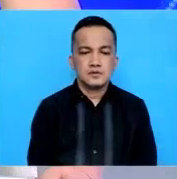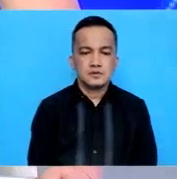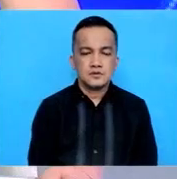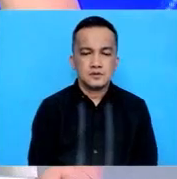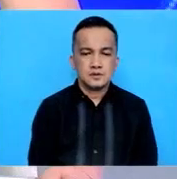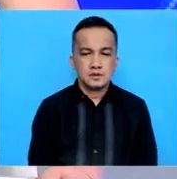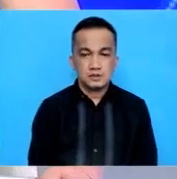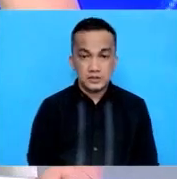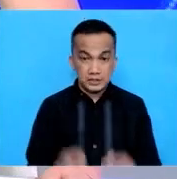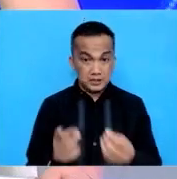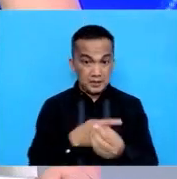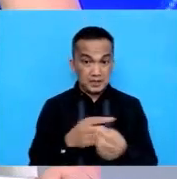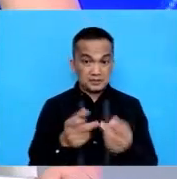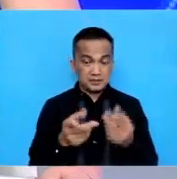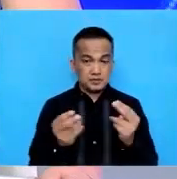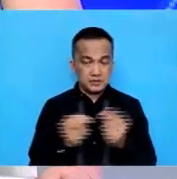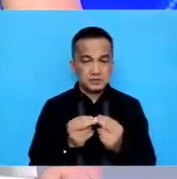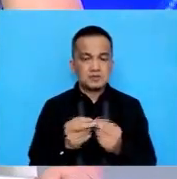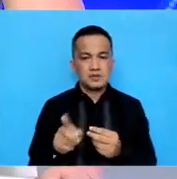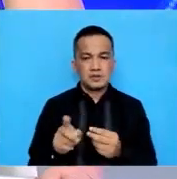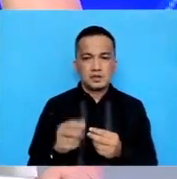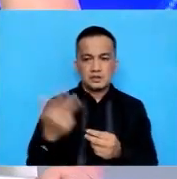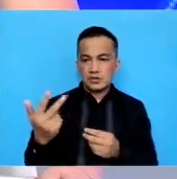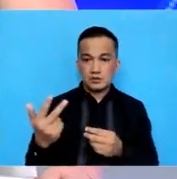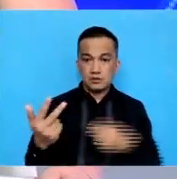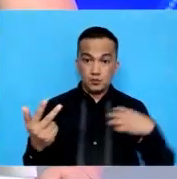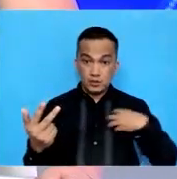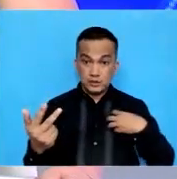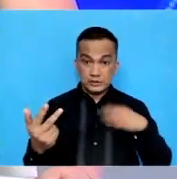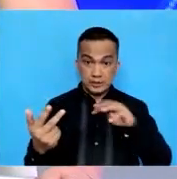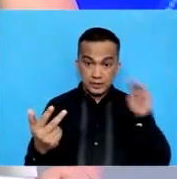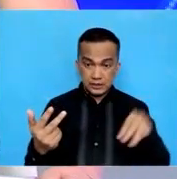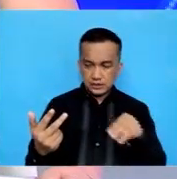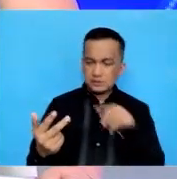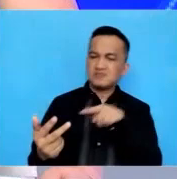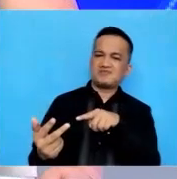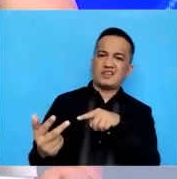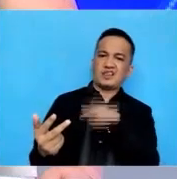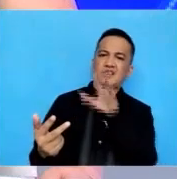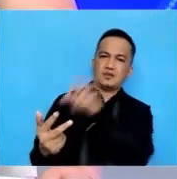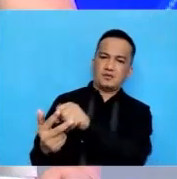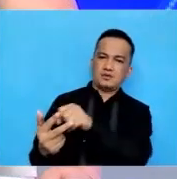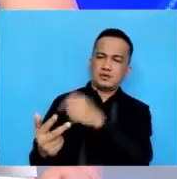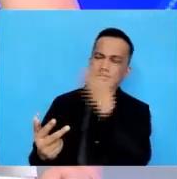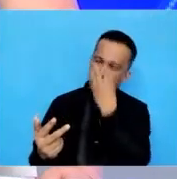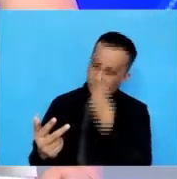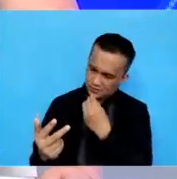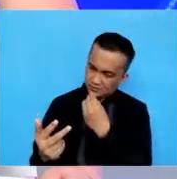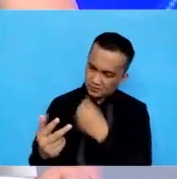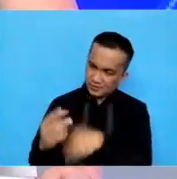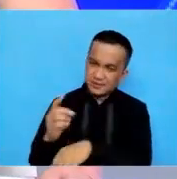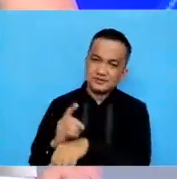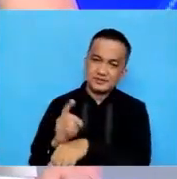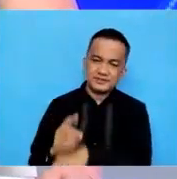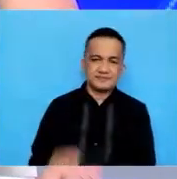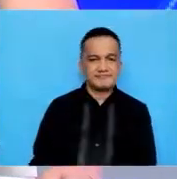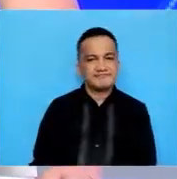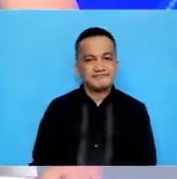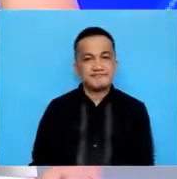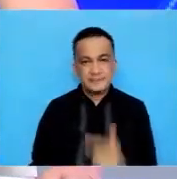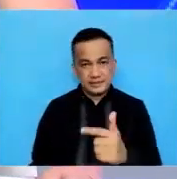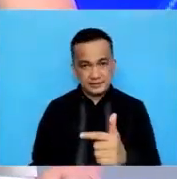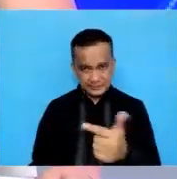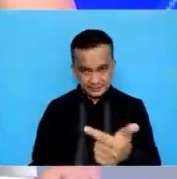Sibak sa pwesto ang tatlong pulis Maynila na naaktuhang natutulog habang naka-duty. Nasa frontline ng balitang yan,